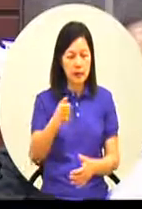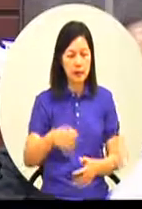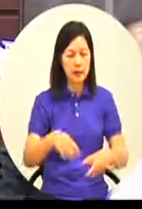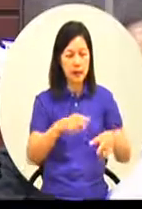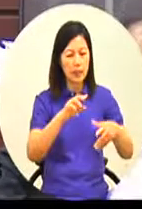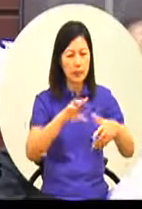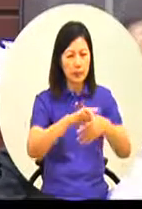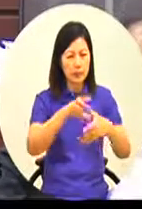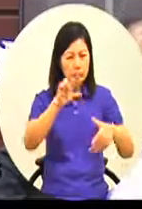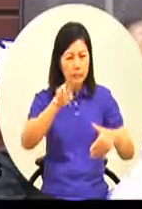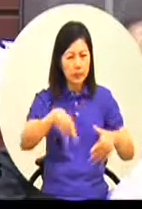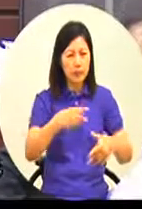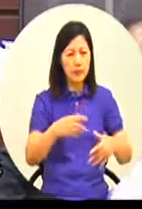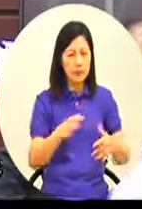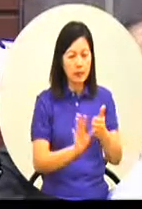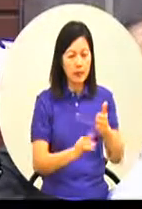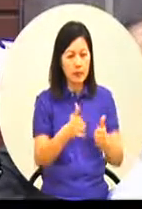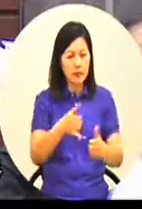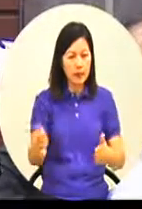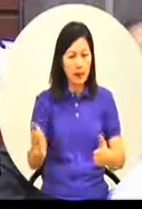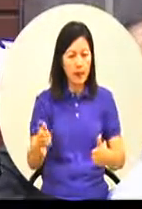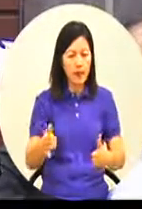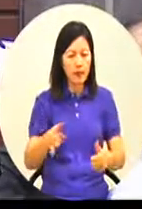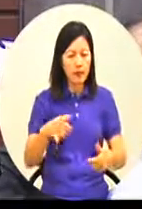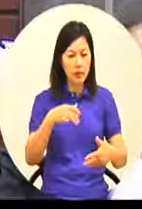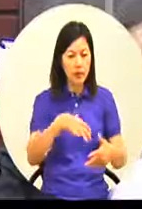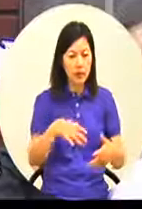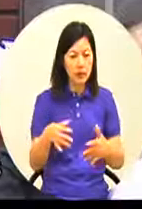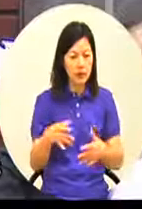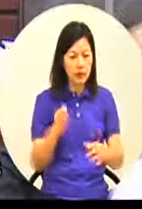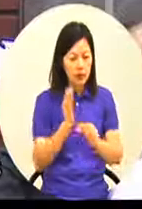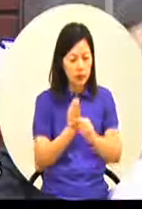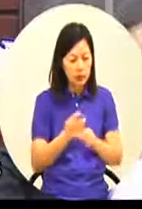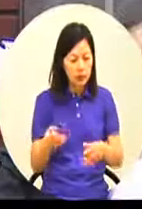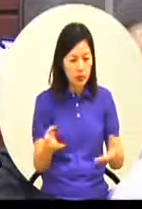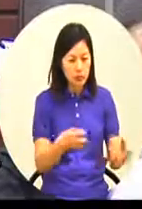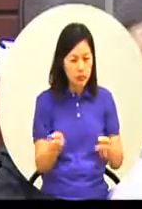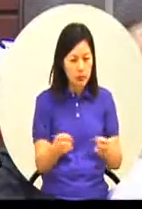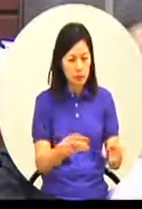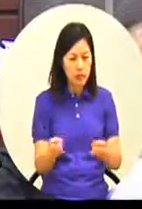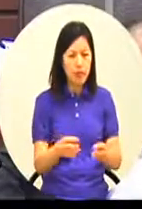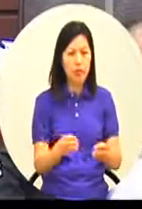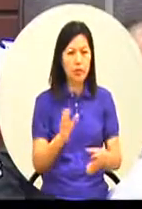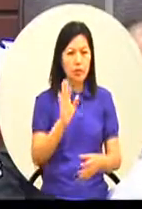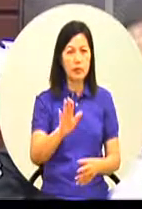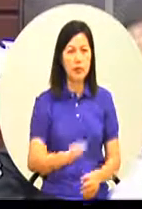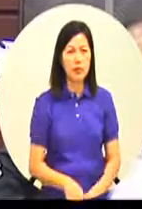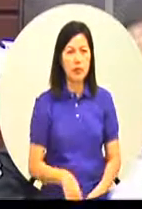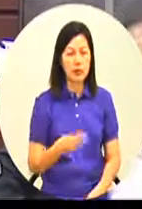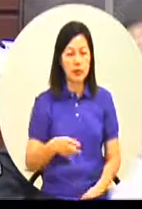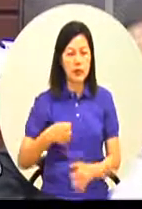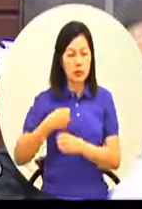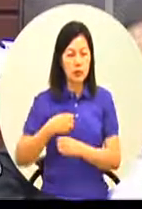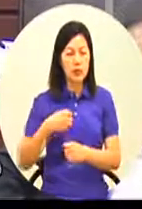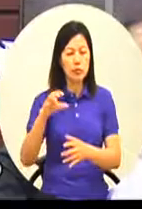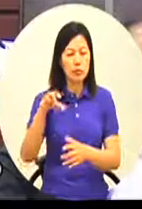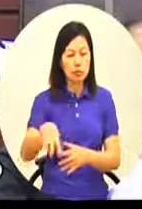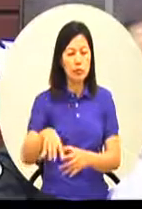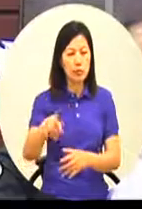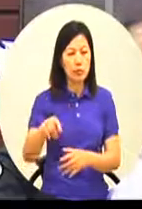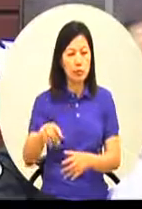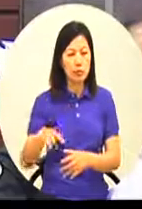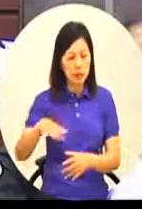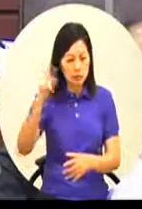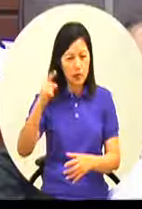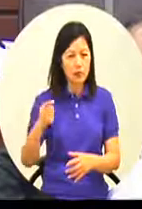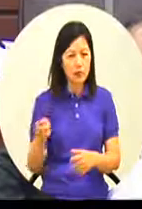员哦，从中哦跟我们互相来 check 啦吼，那我们也跟军方哦达到一个初步的共识，那